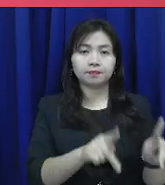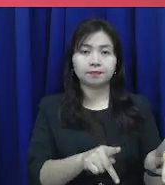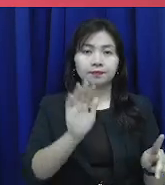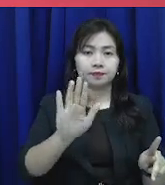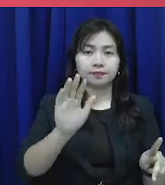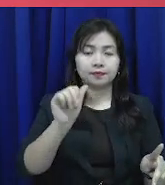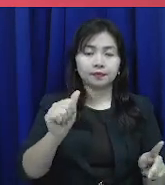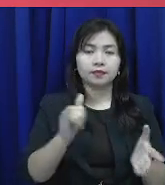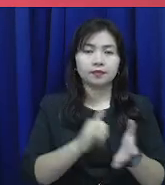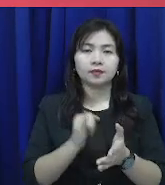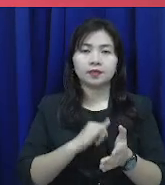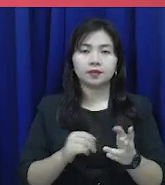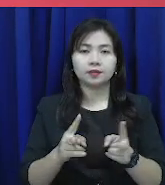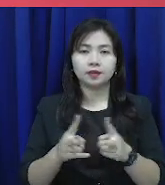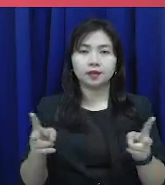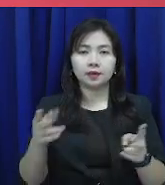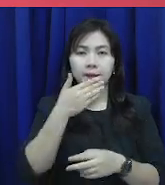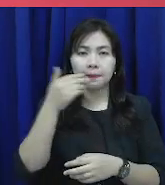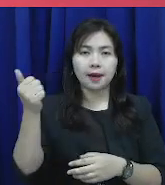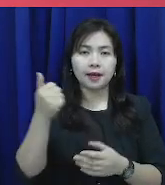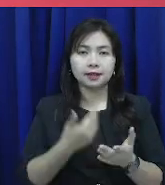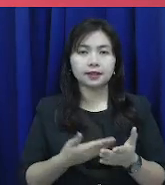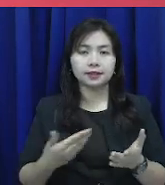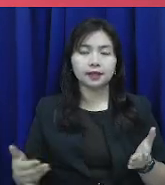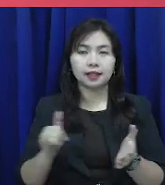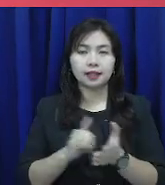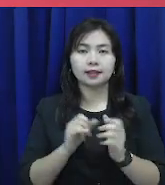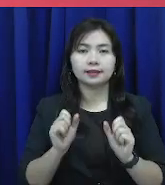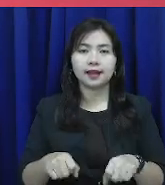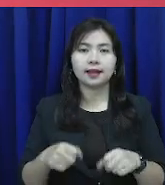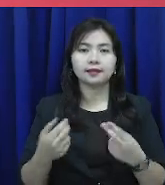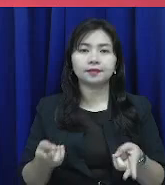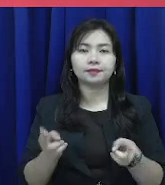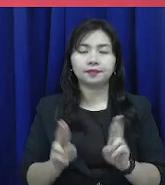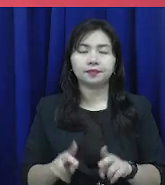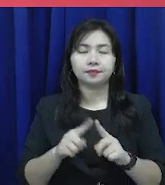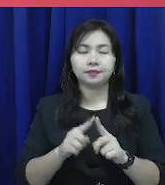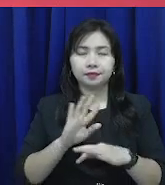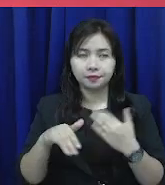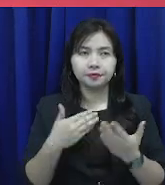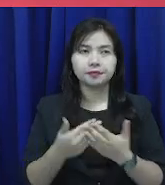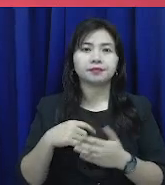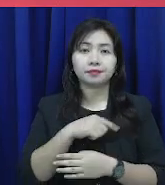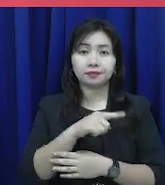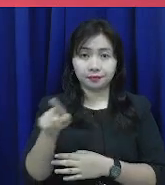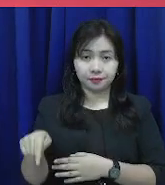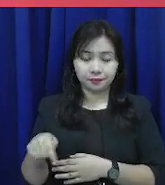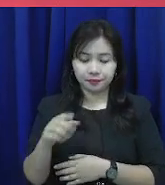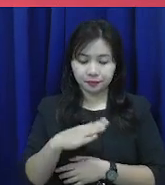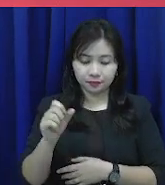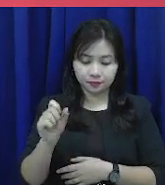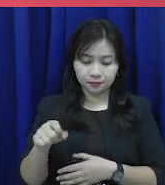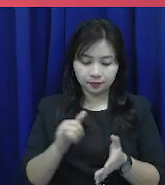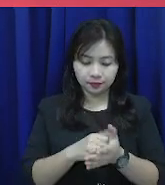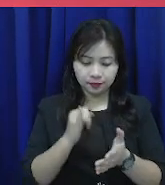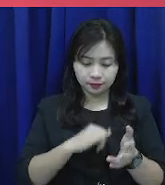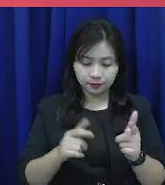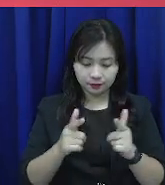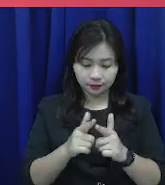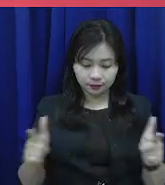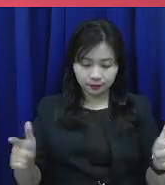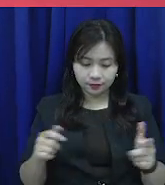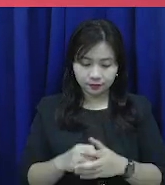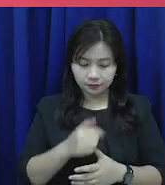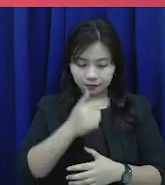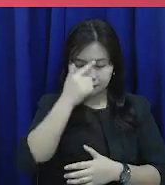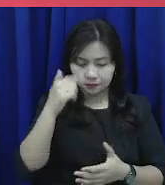is the very best thing that can happen to us breen hindi mo Nat tatrabahuhin ni isa yan ang kagandahan mga kapatid sa pamamaraan ng Diyos